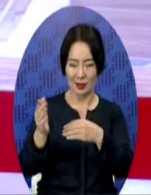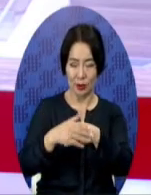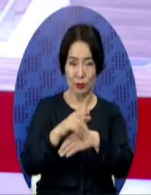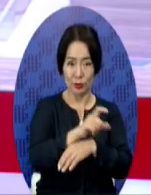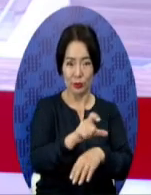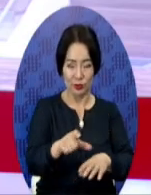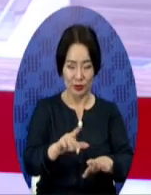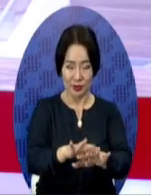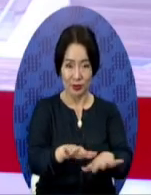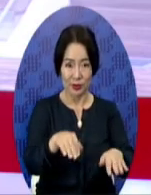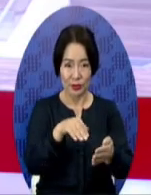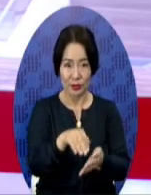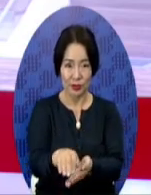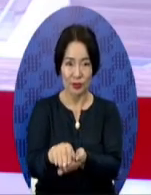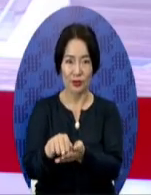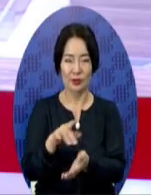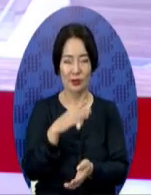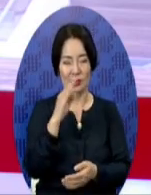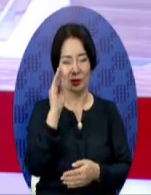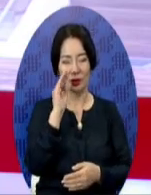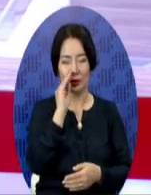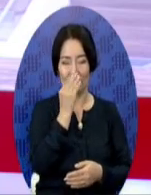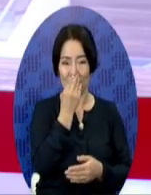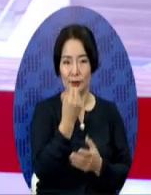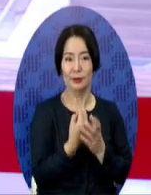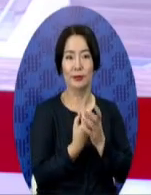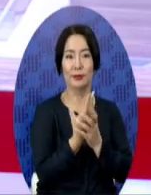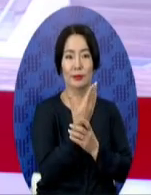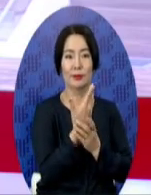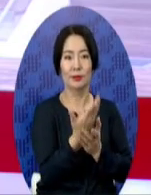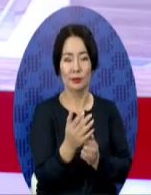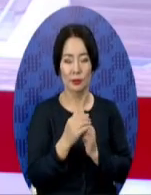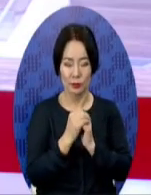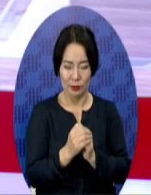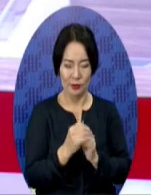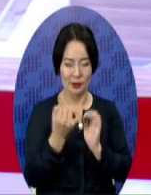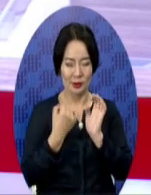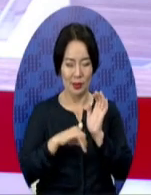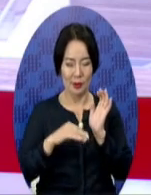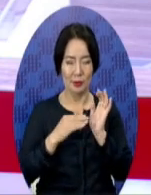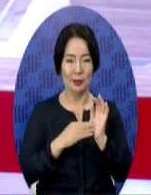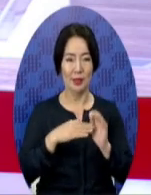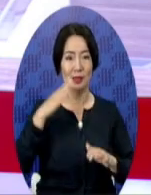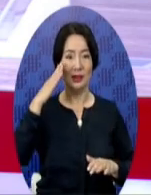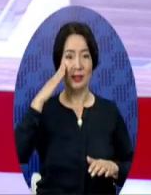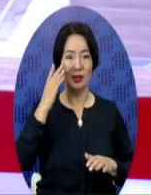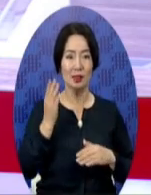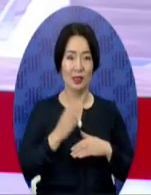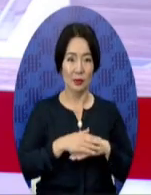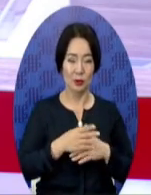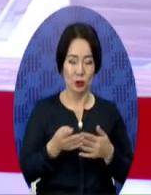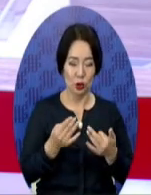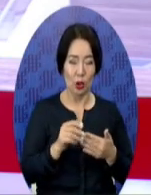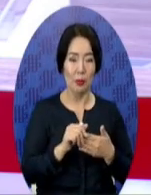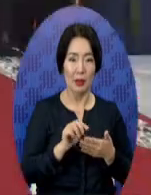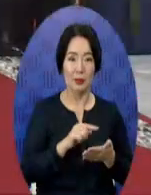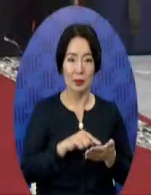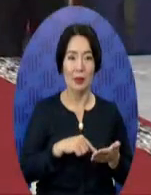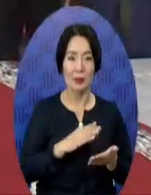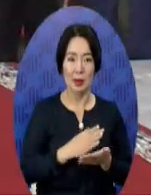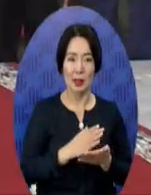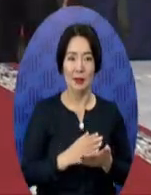өргөж хүндэтгэл үзүүллээ. Халахгүй баялдаанд нийт 60 мянган цэрэг эрс амиа алдсан гэсэн тоо баримт байдгийн байна.